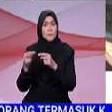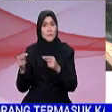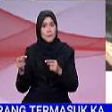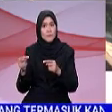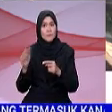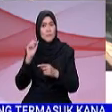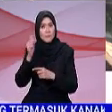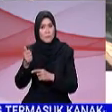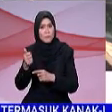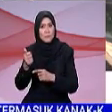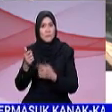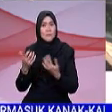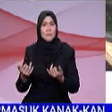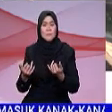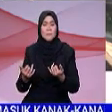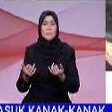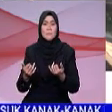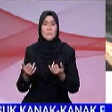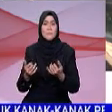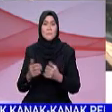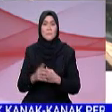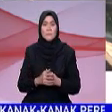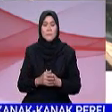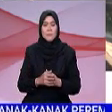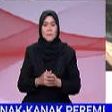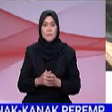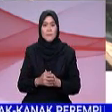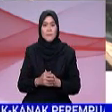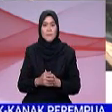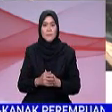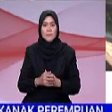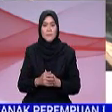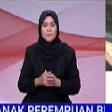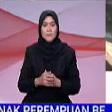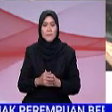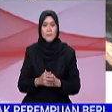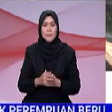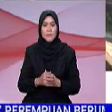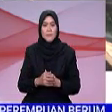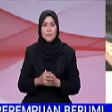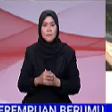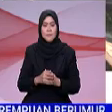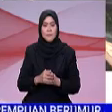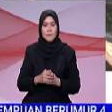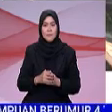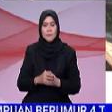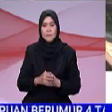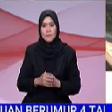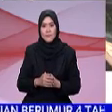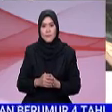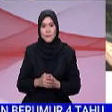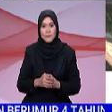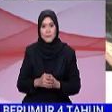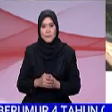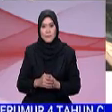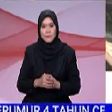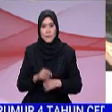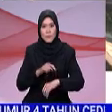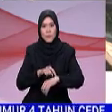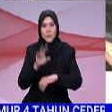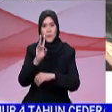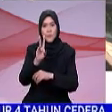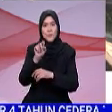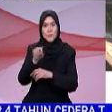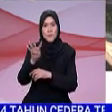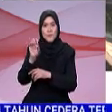Esoklah akan buat hari ini semuanya. Sebab tahu dulu tu berapa? Dalam